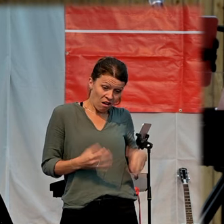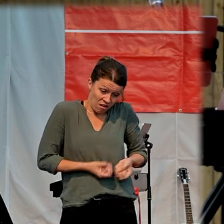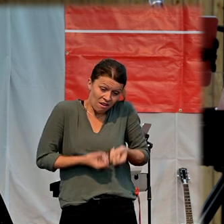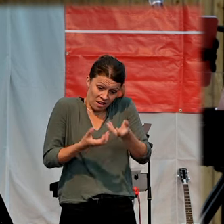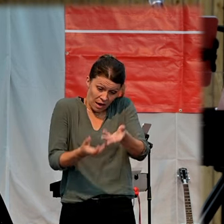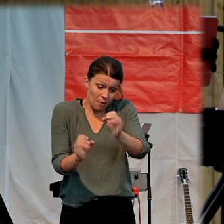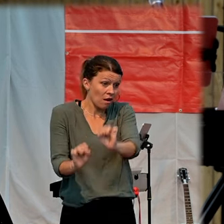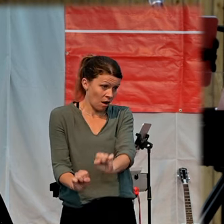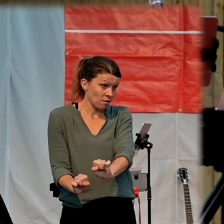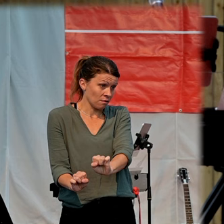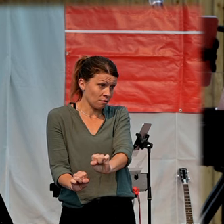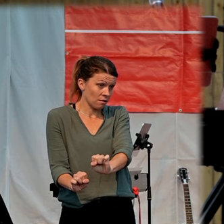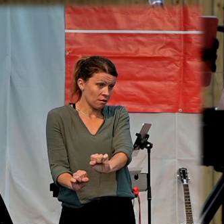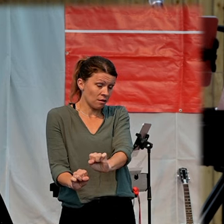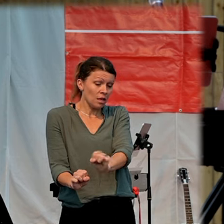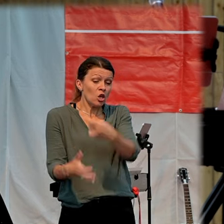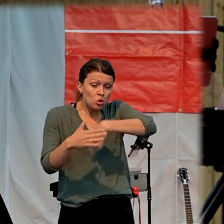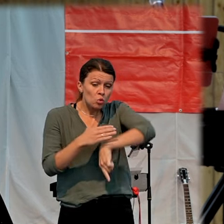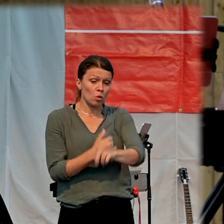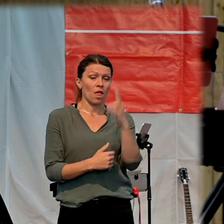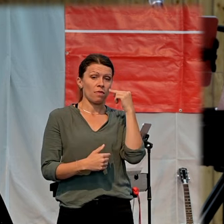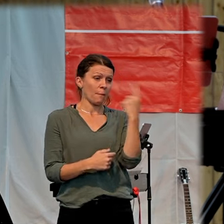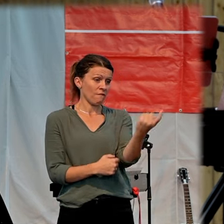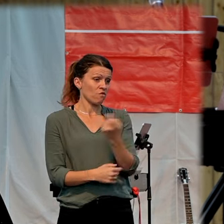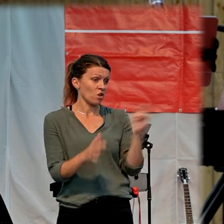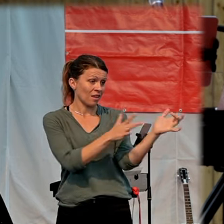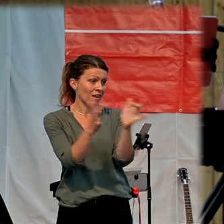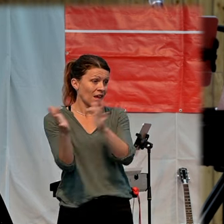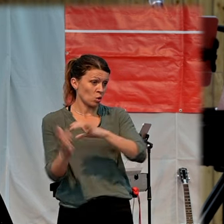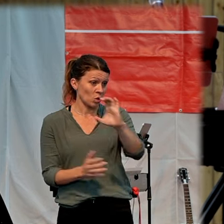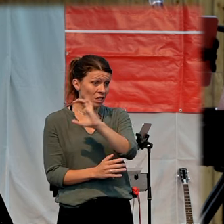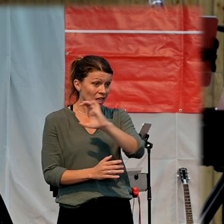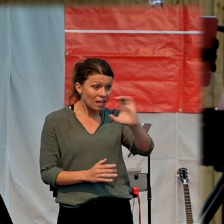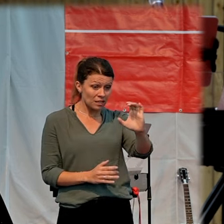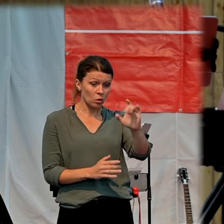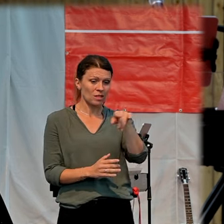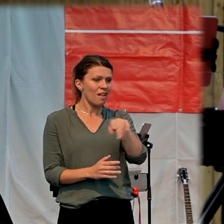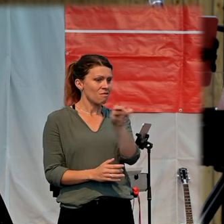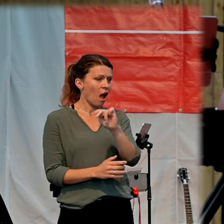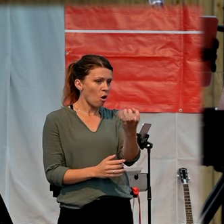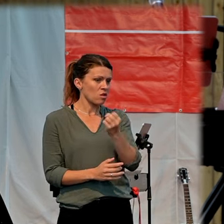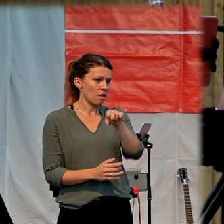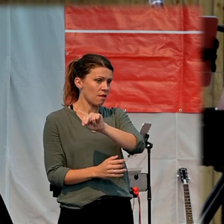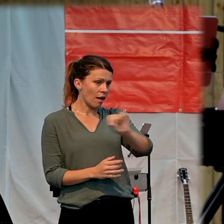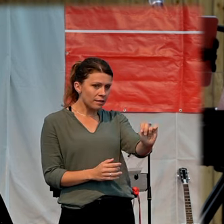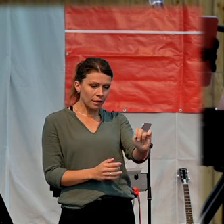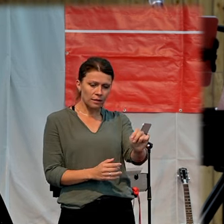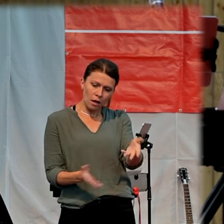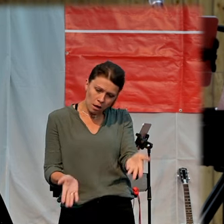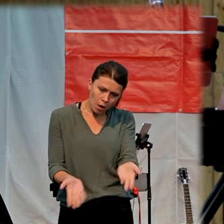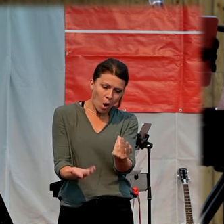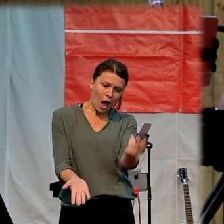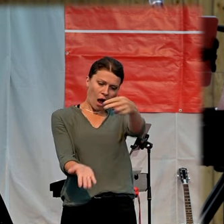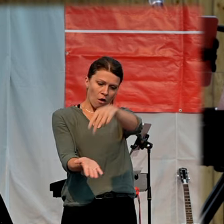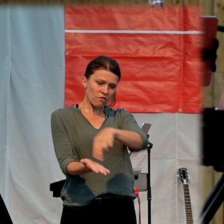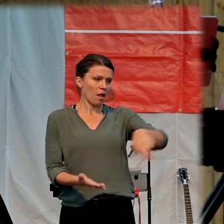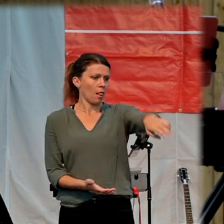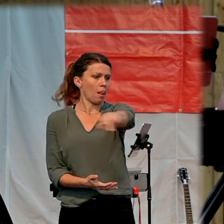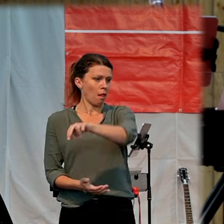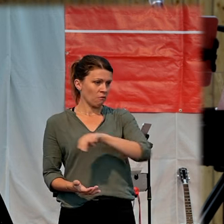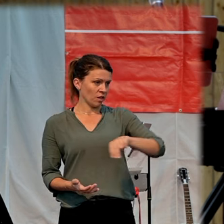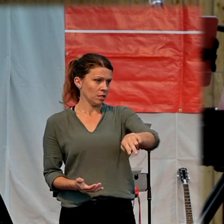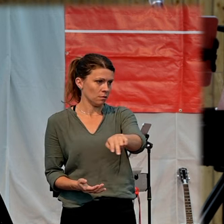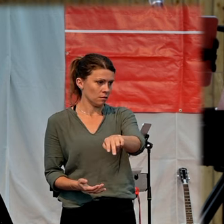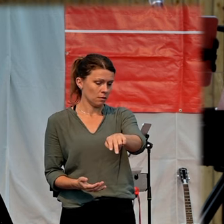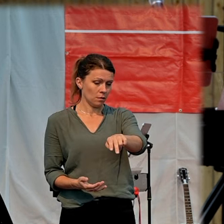dir. Im Namen Jesu Christi des Nazoreas, geh umher.